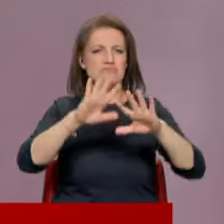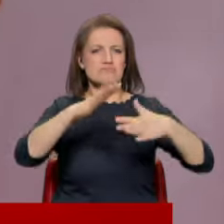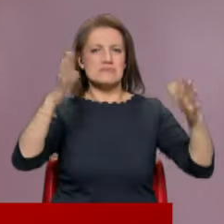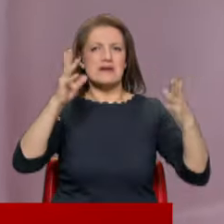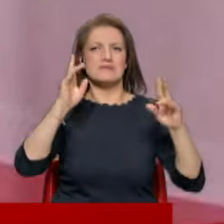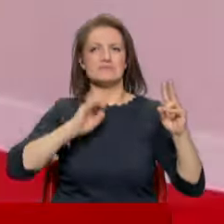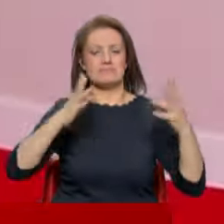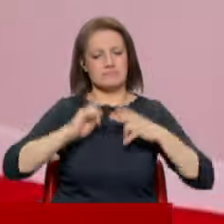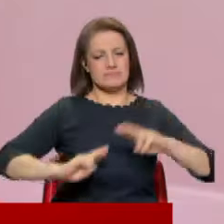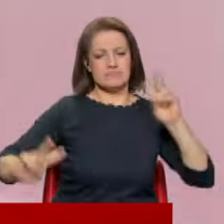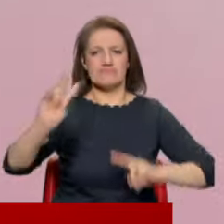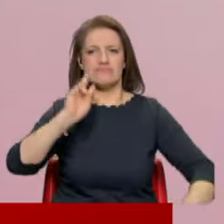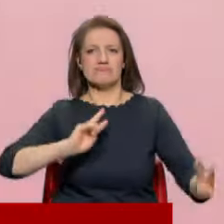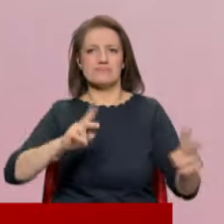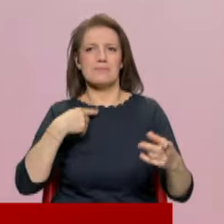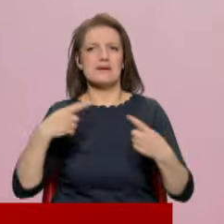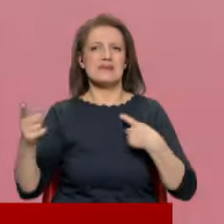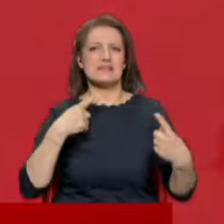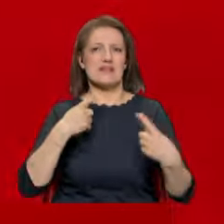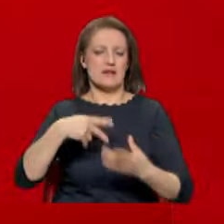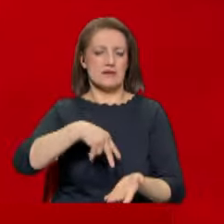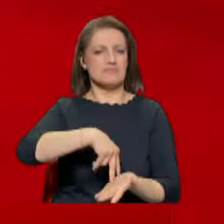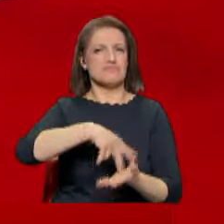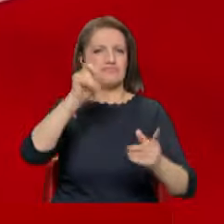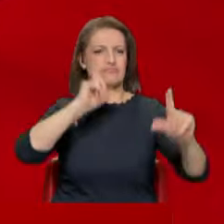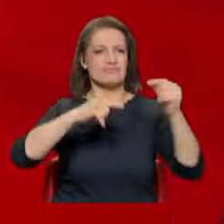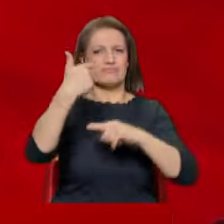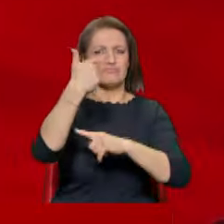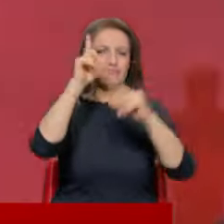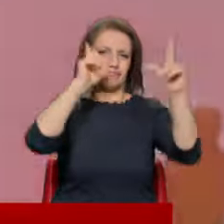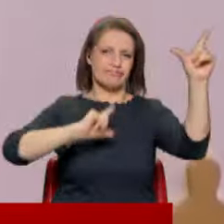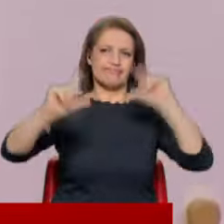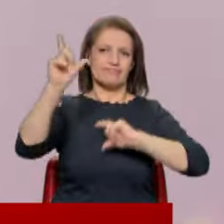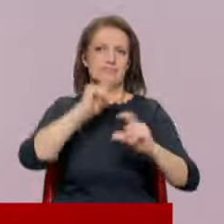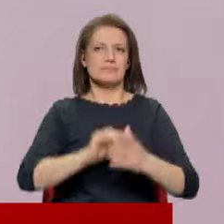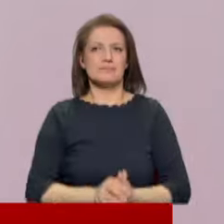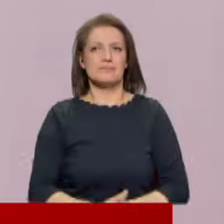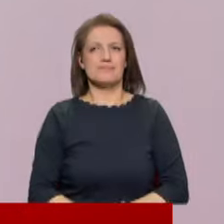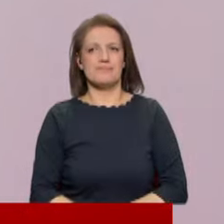yarışı vardı. Ünlüler birbiri ardına boy gösterdi, kameralara poz verdi.